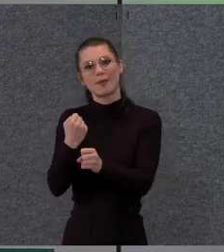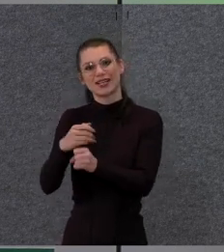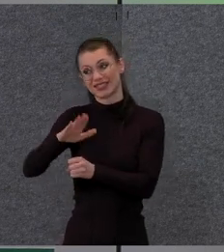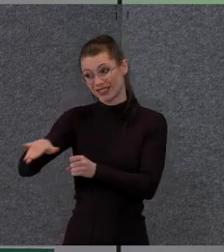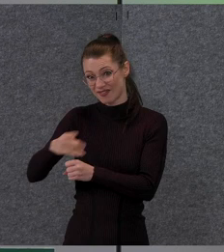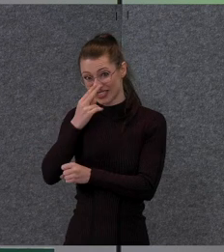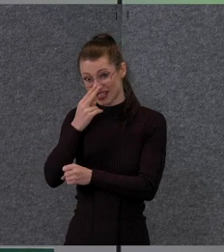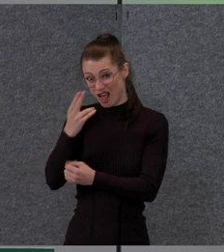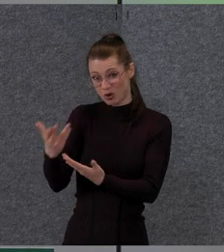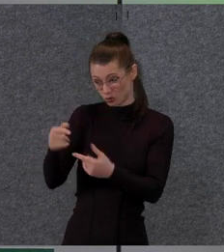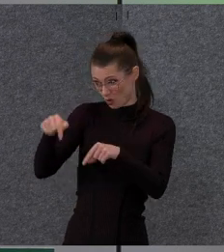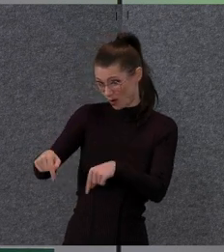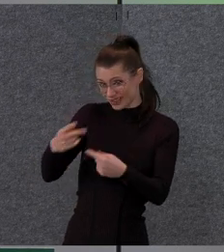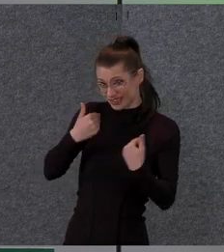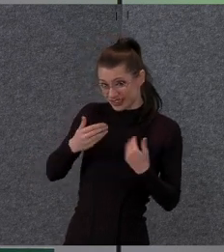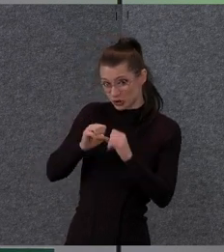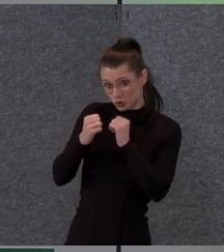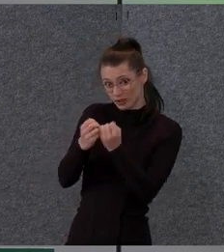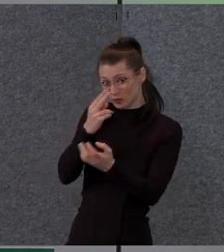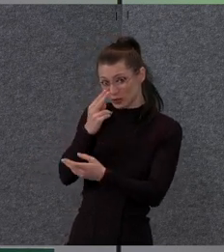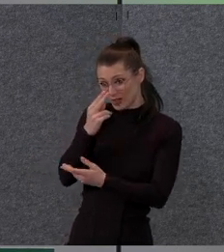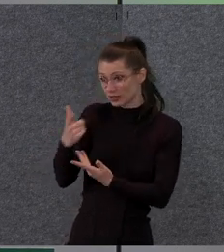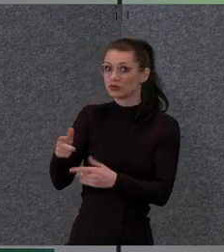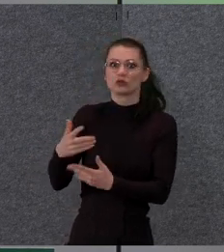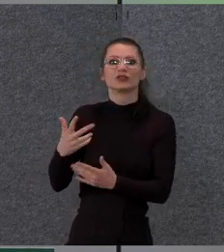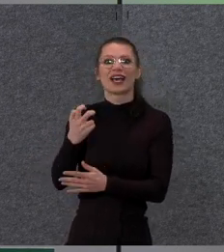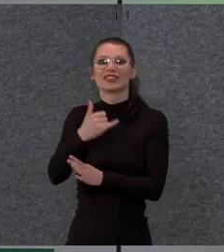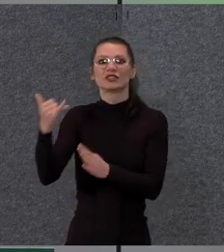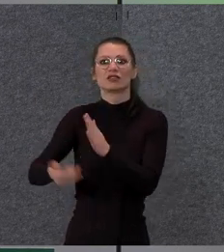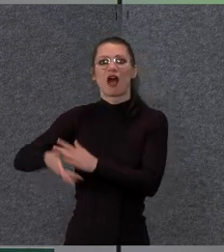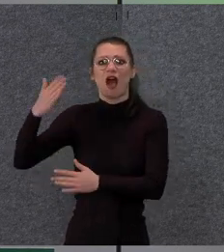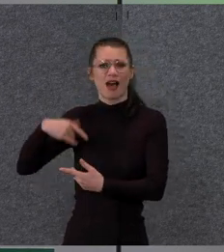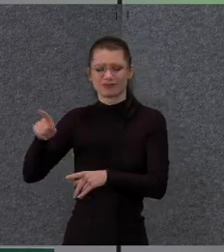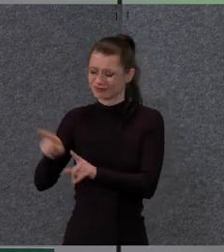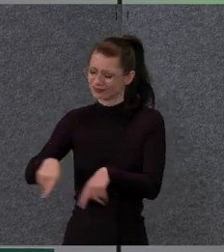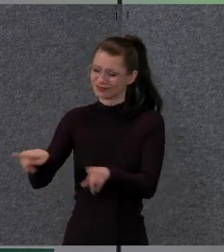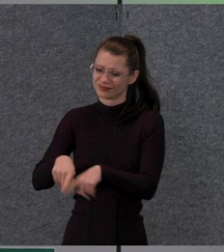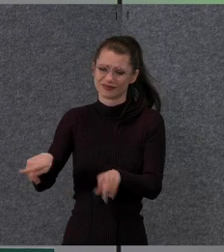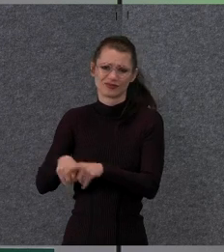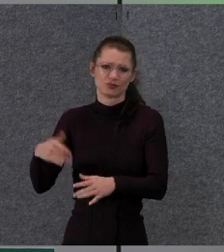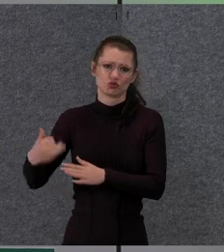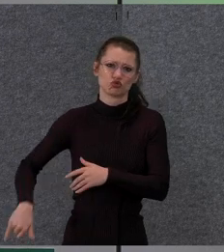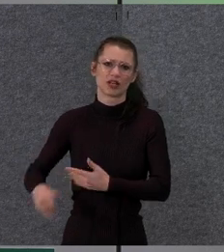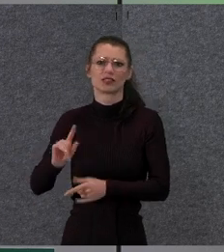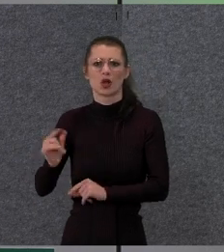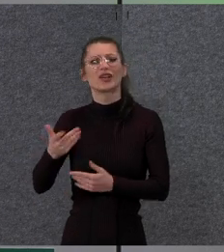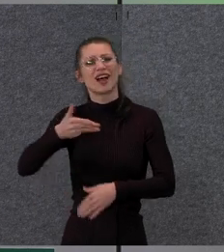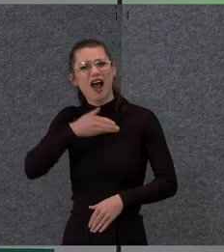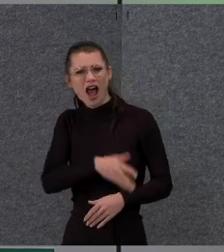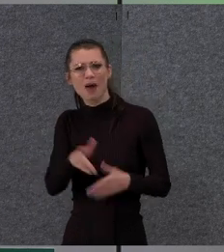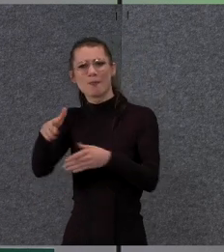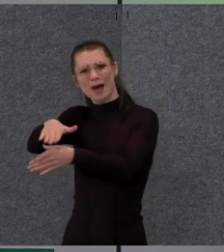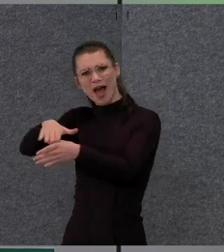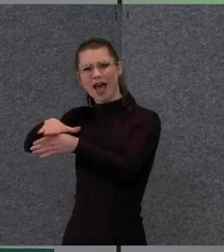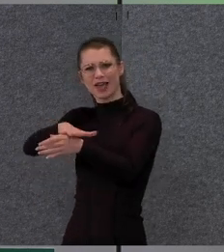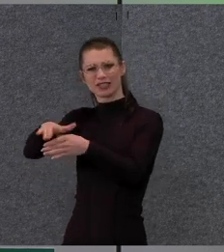geht? Genauso bescheiden wie vor 30 Jahren. Sie kommen oft aus armen Quartieren. Sie leben in Familien, wo jeder